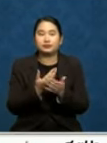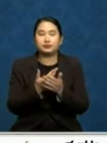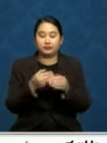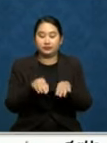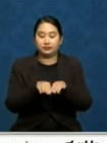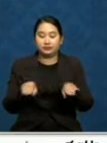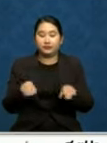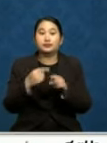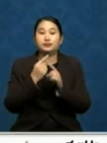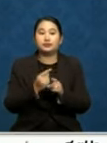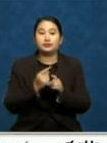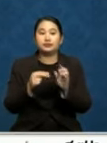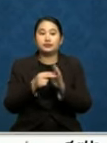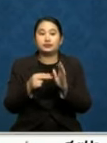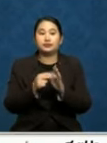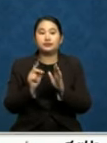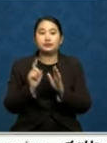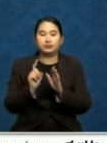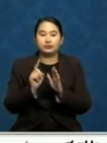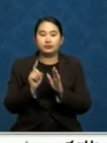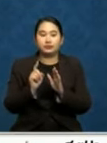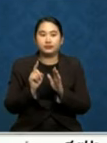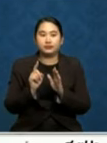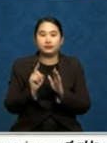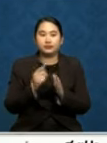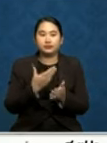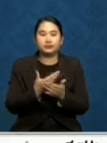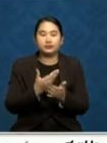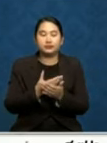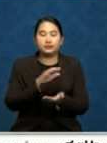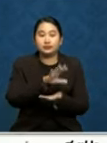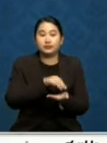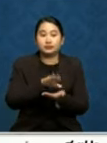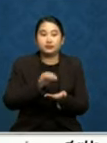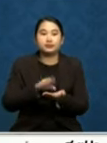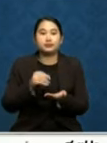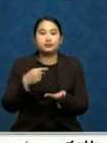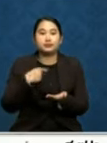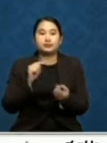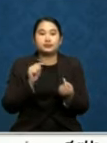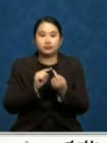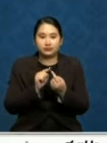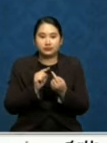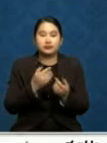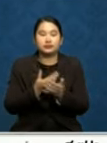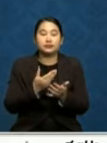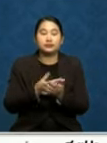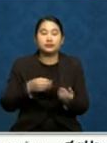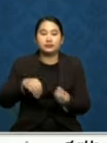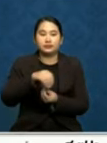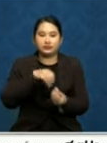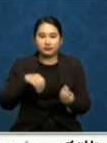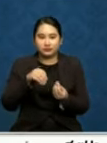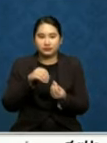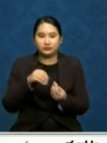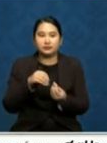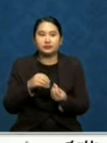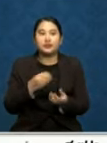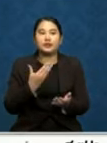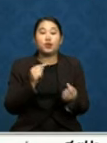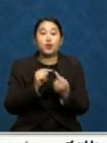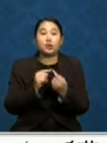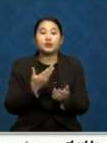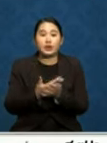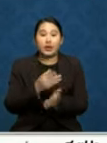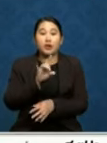างอยู่ในการที่จะหาเก็บเกี่ยวผลประโยชน์จากเงินที่เป็นฟันตรงนี้ที่หลักร้อยล้านนะครับ